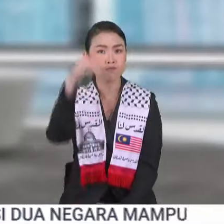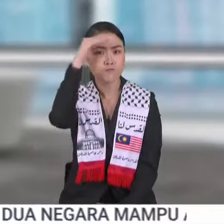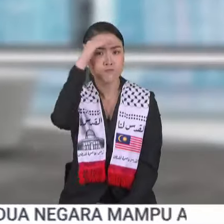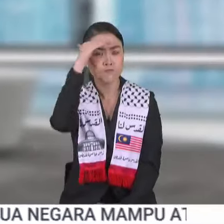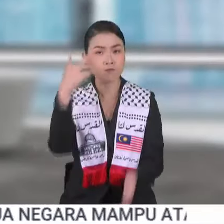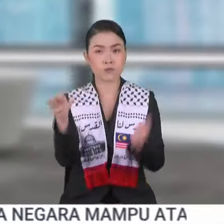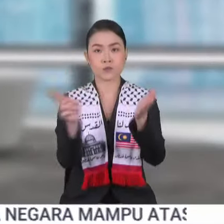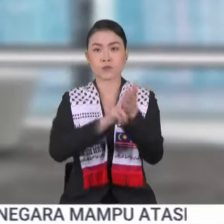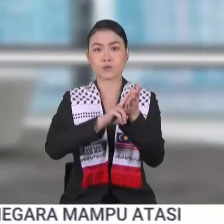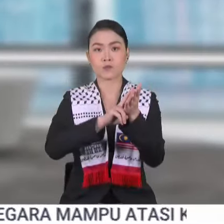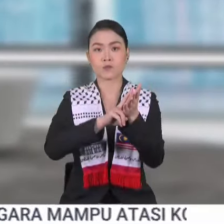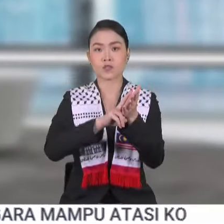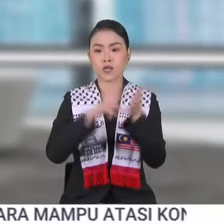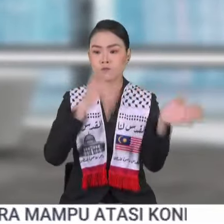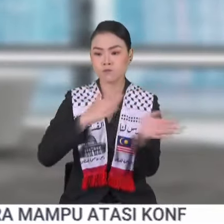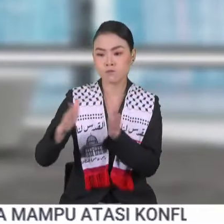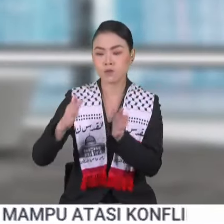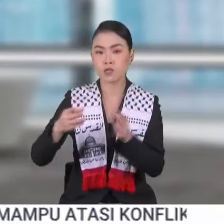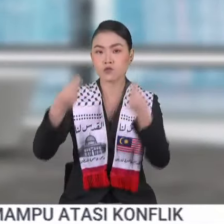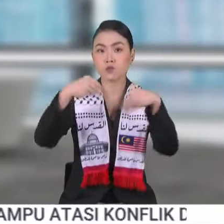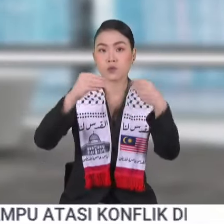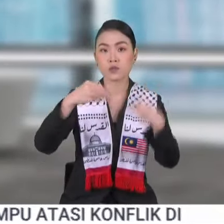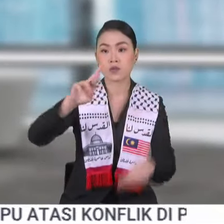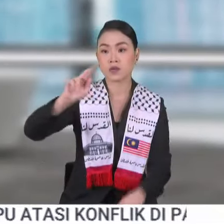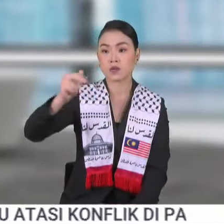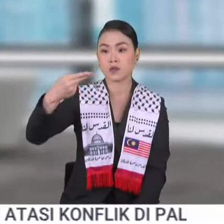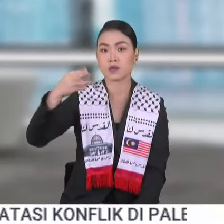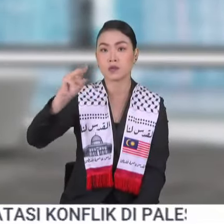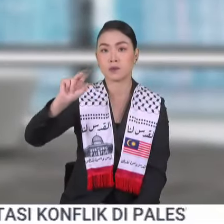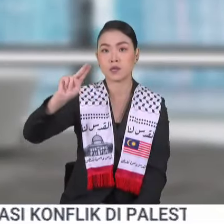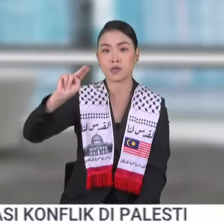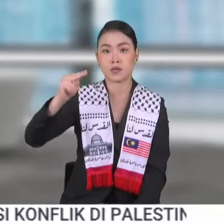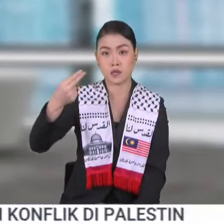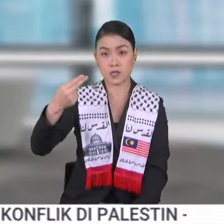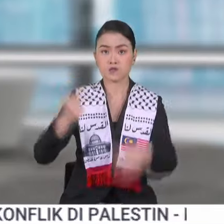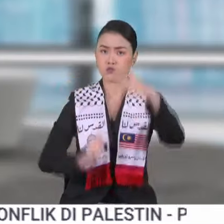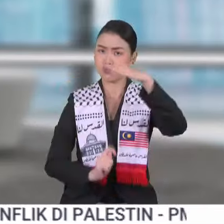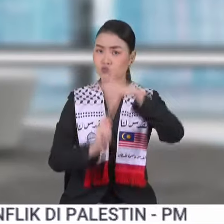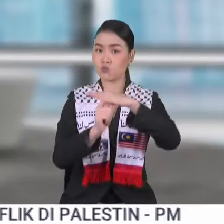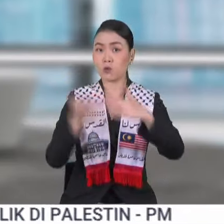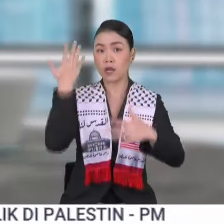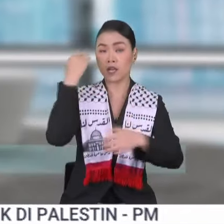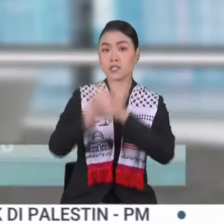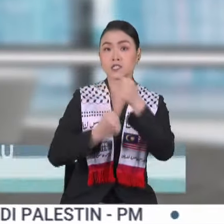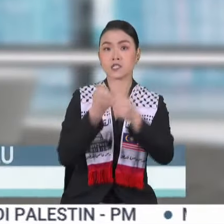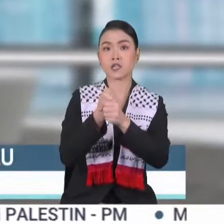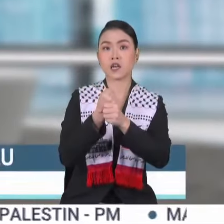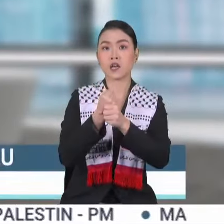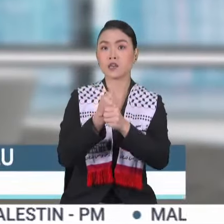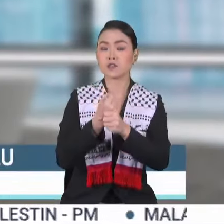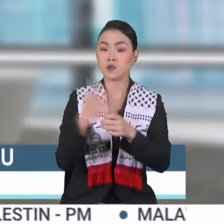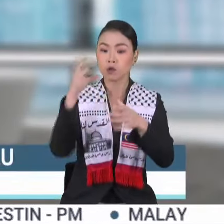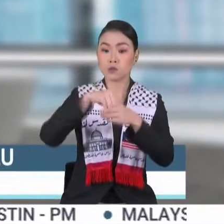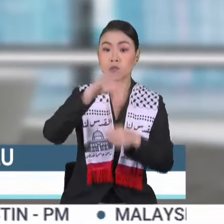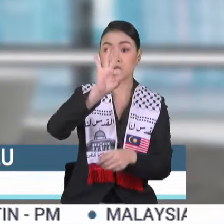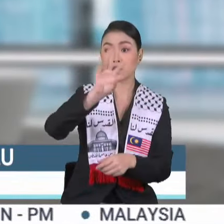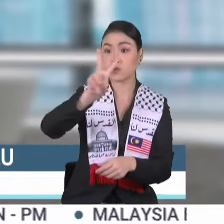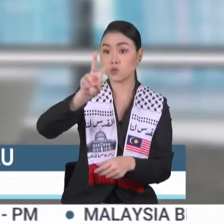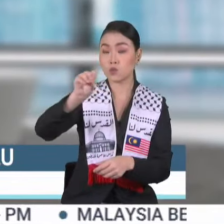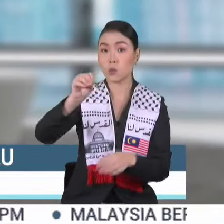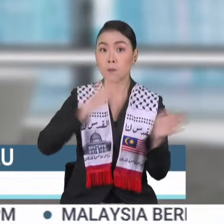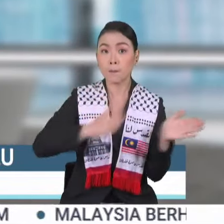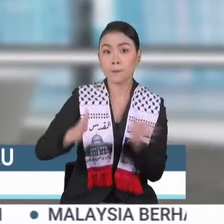Johor mencatatkan pelaksanaan jualan Rahmah tertinggi dalam negara tahun lalu melibatkan 920 anjuran exco